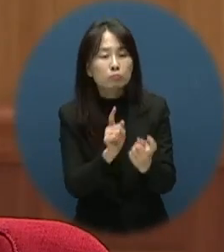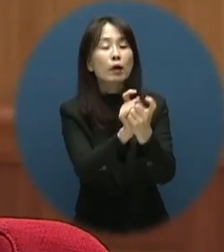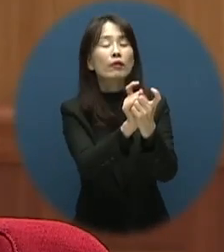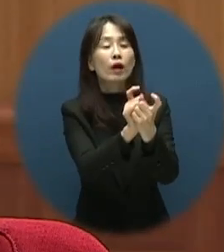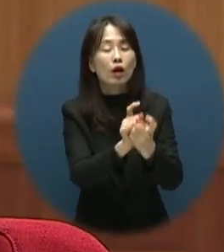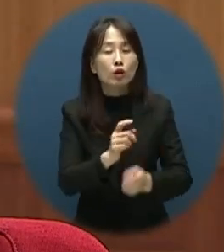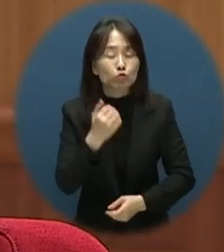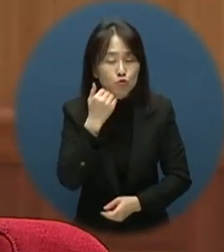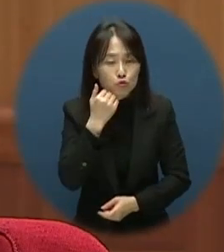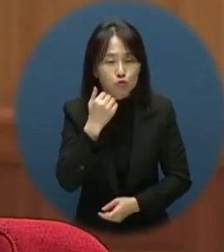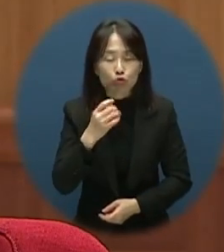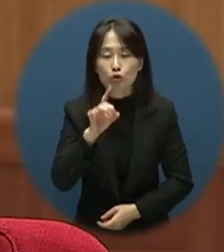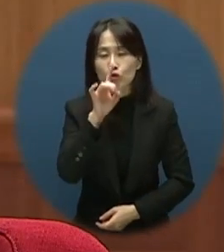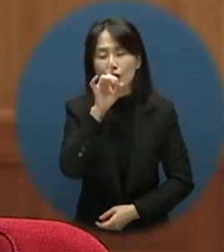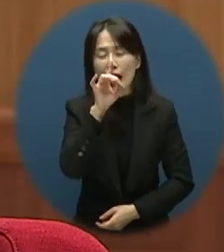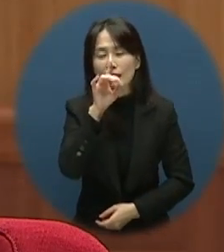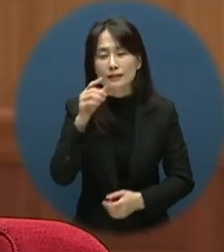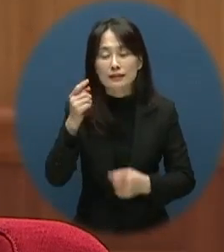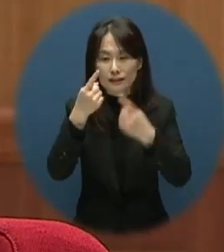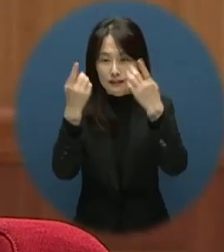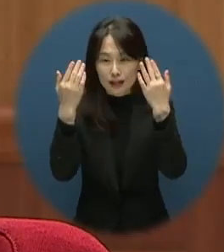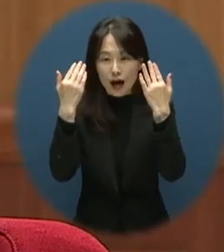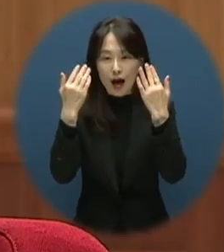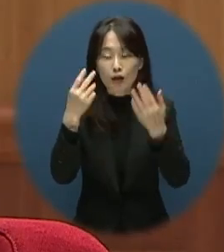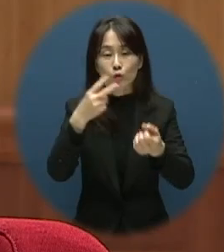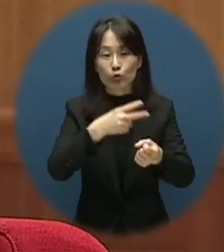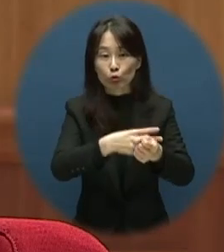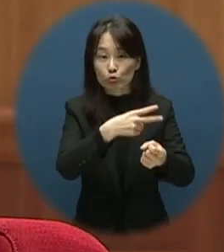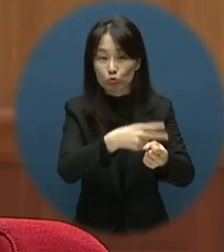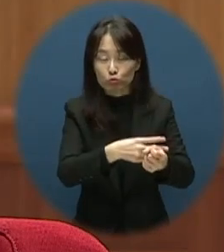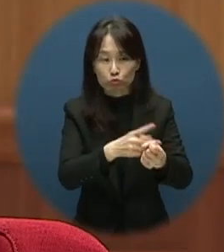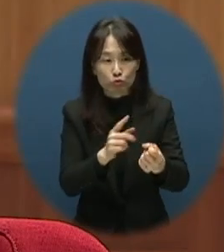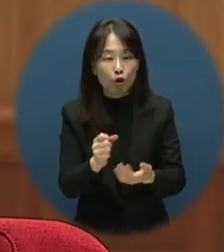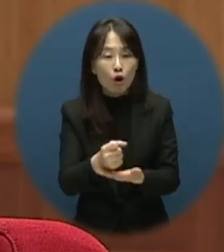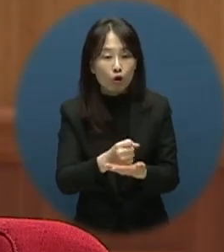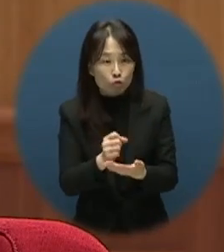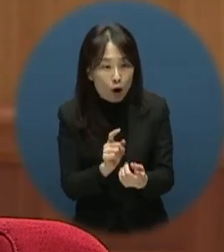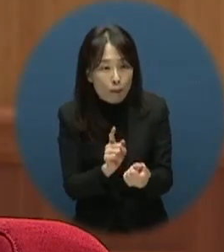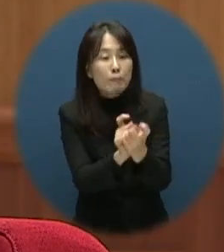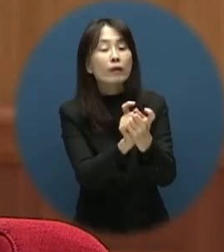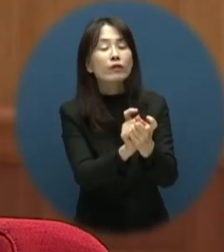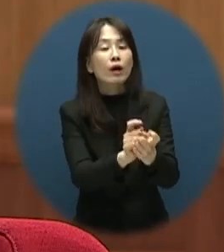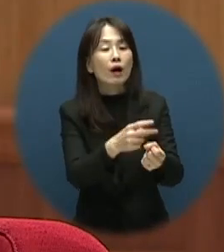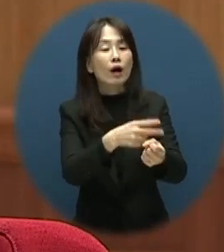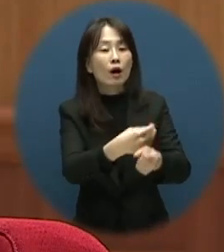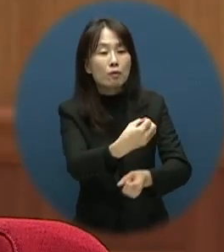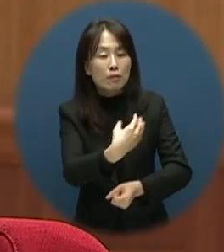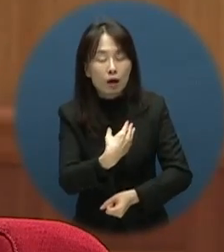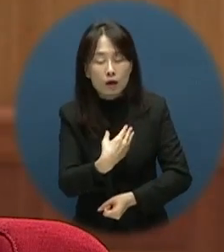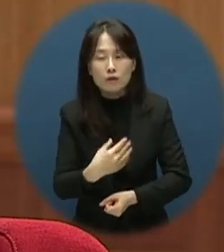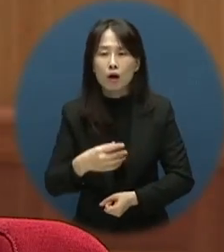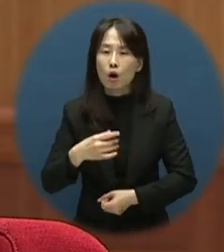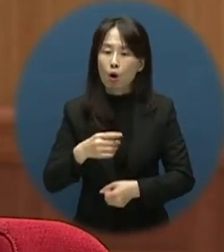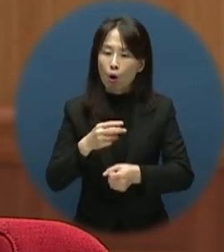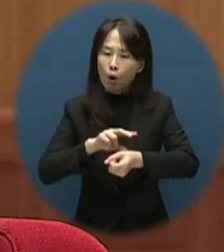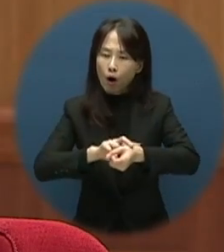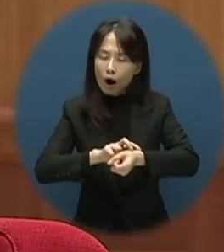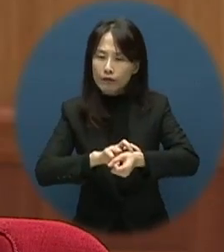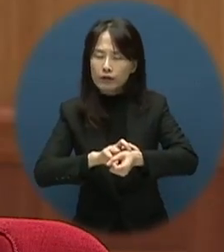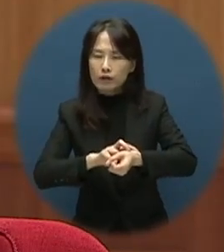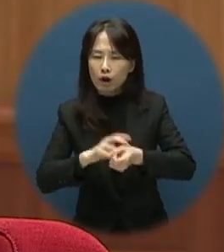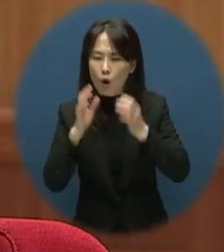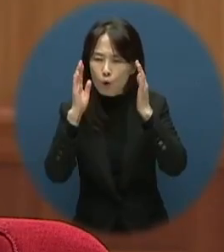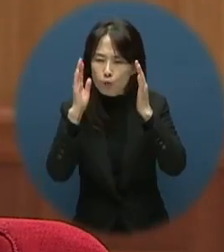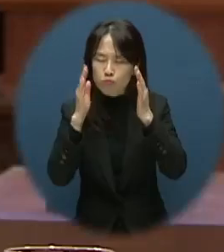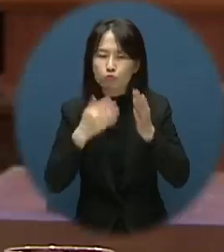강릉대학교 교수이신 분인데 그래서 그분이 뭐 한의학 공부하려면은 뭐 동양철학도 알아야